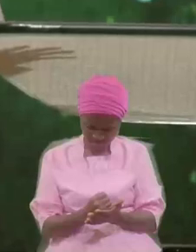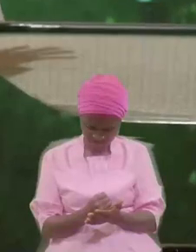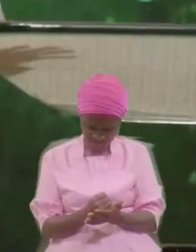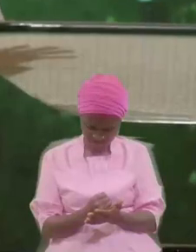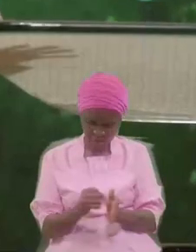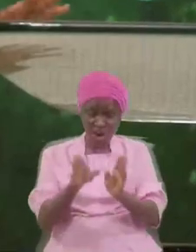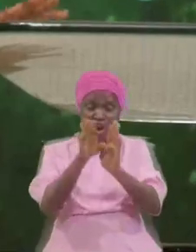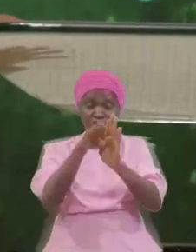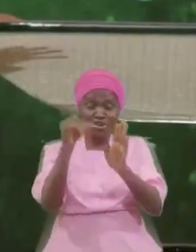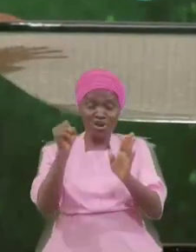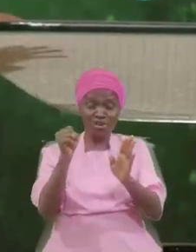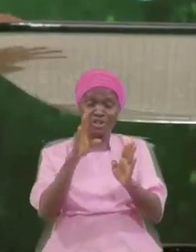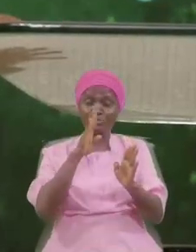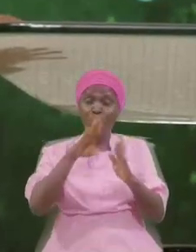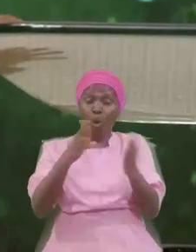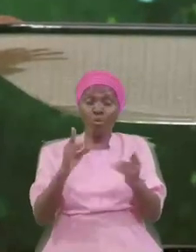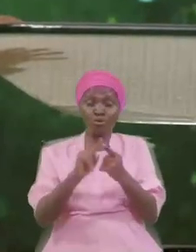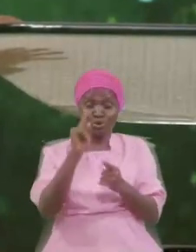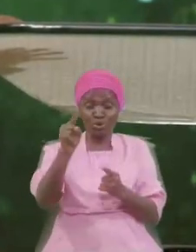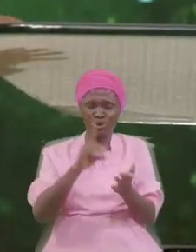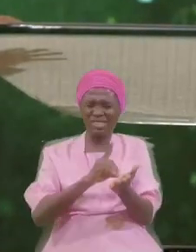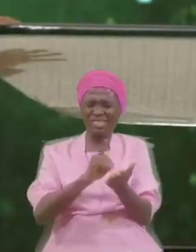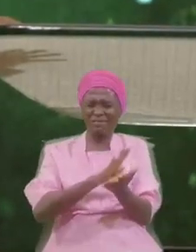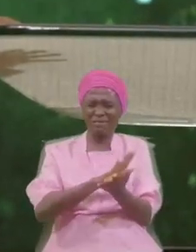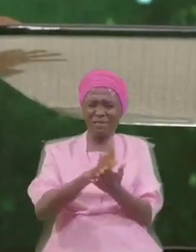Que les portes vous soient surnaturellement ouvertes.